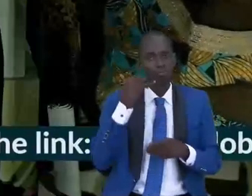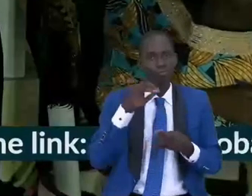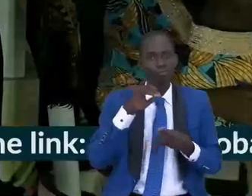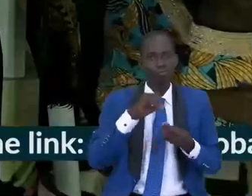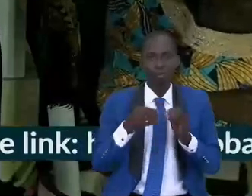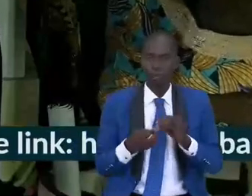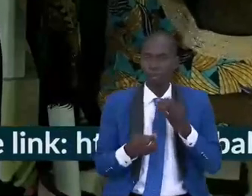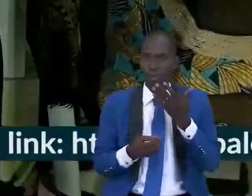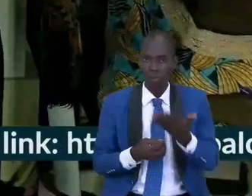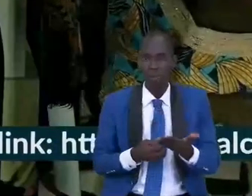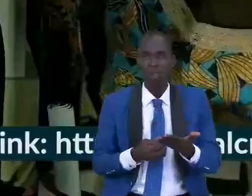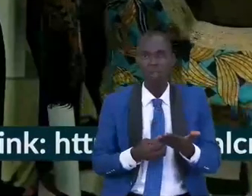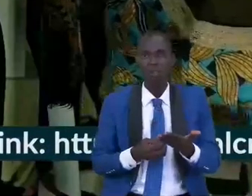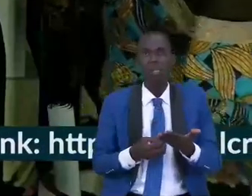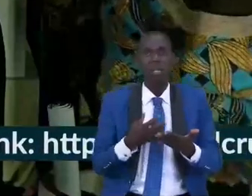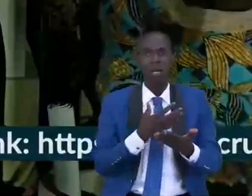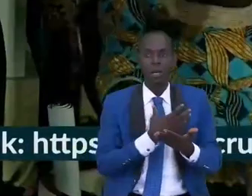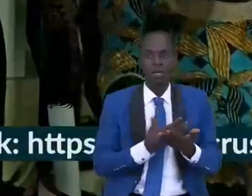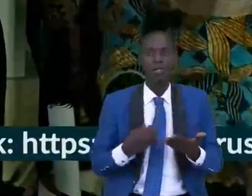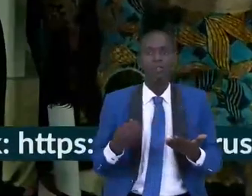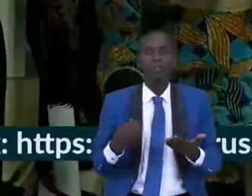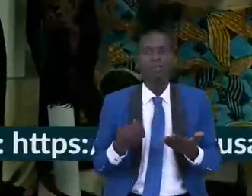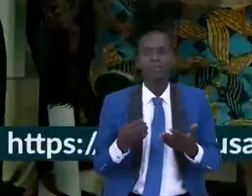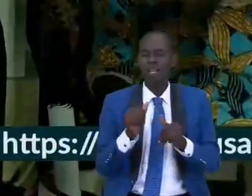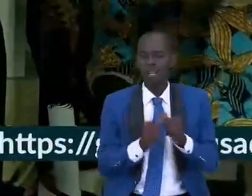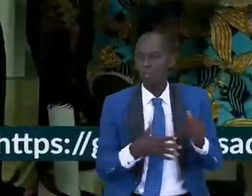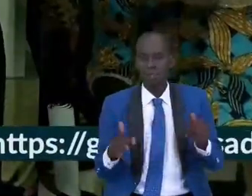donner vos noms, toutes vos coordonnées possibles.